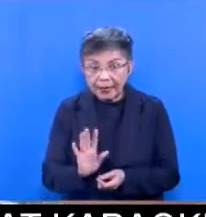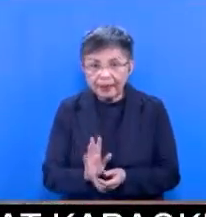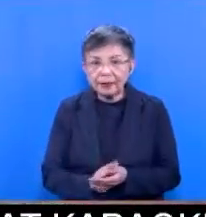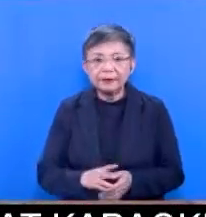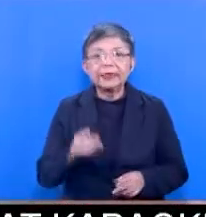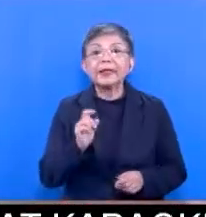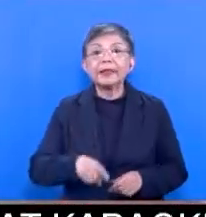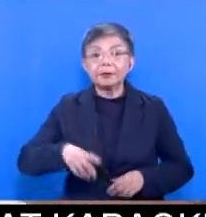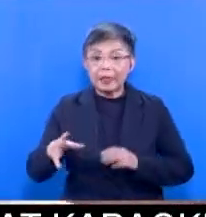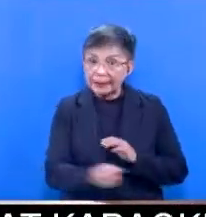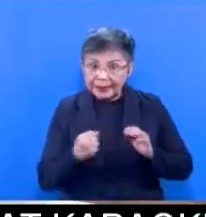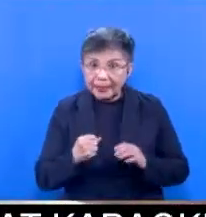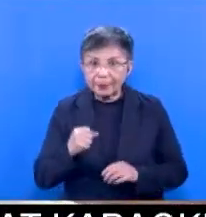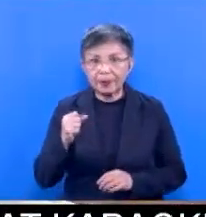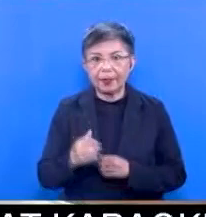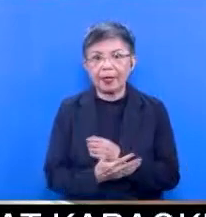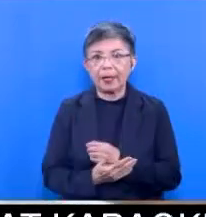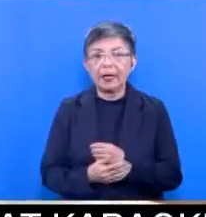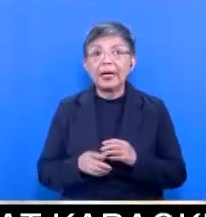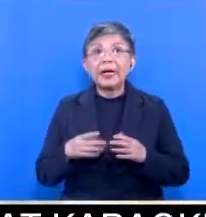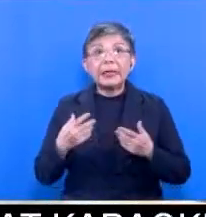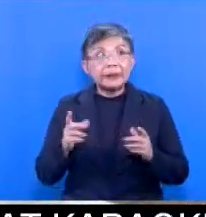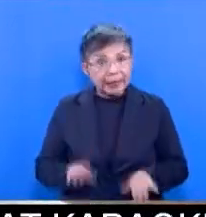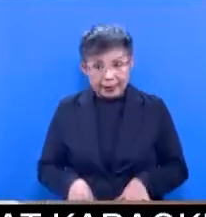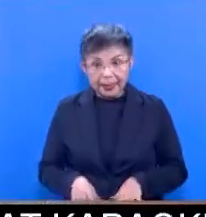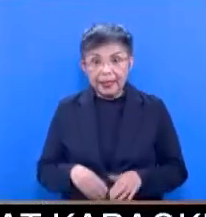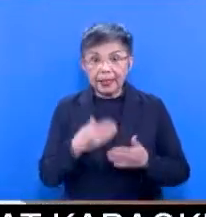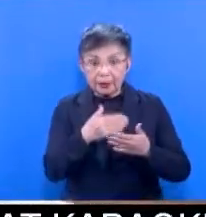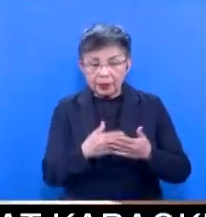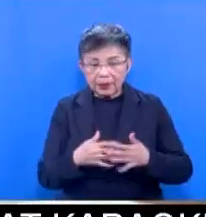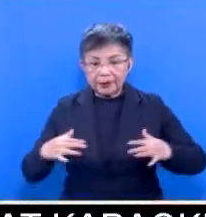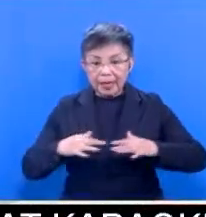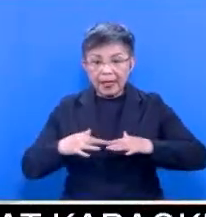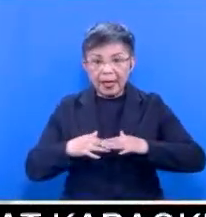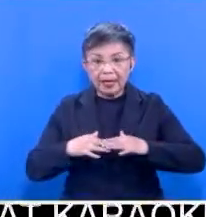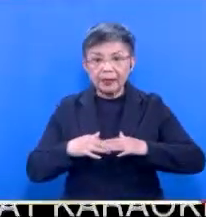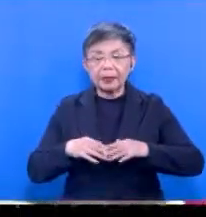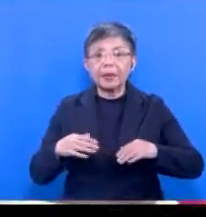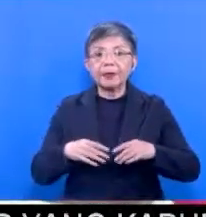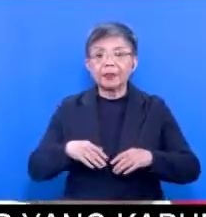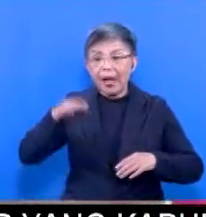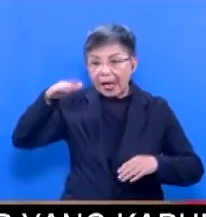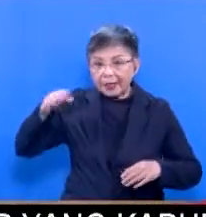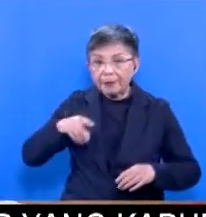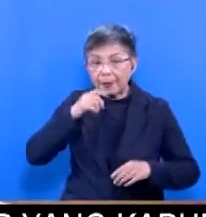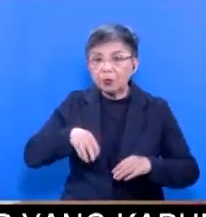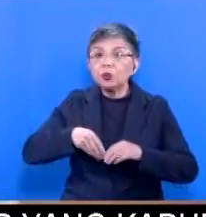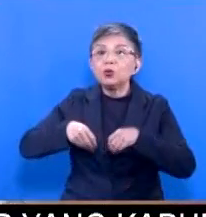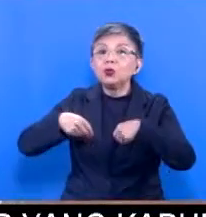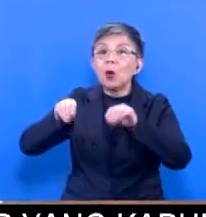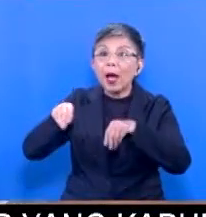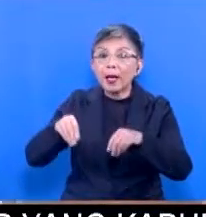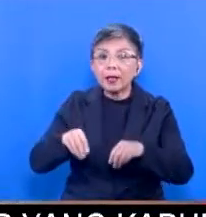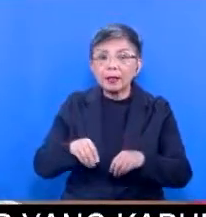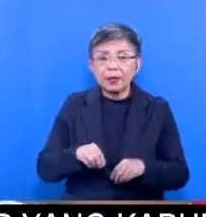Kejadian 94. Jadi rupanya dijualnya lah tanah kami ini sama si Dodi, adiknya si Musa. Dengan harga